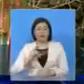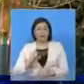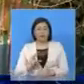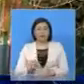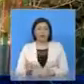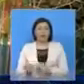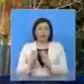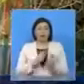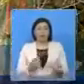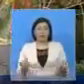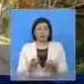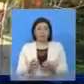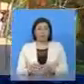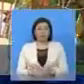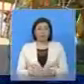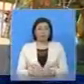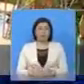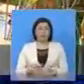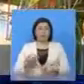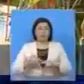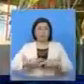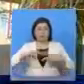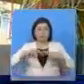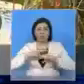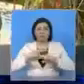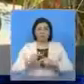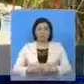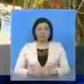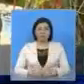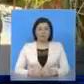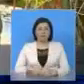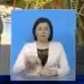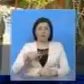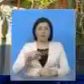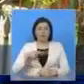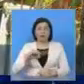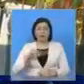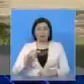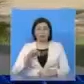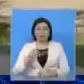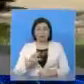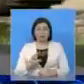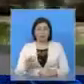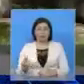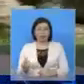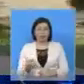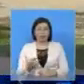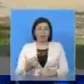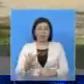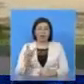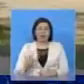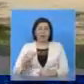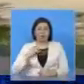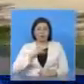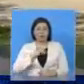болады? Ол негізінде дұрыс емес. Оны полигонға апарту керек әрине. Адамдардың өздері апару керек деп